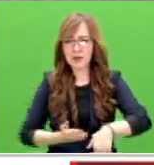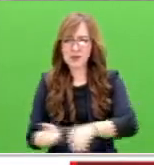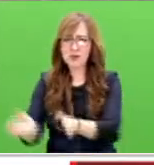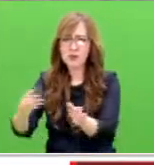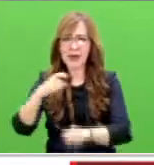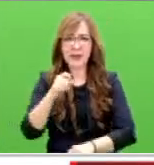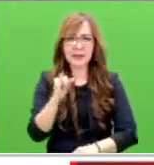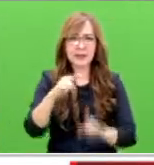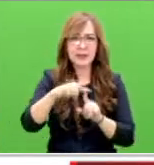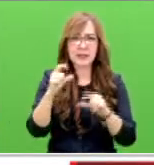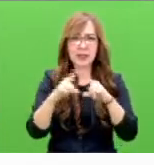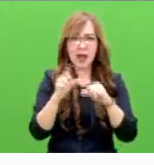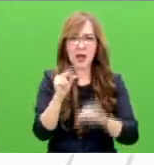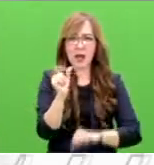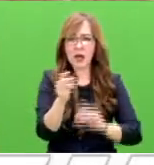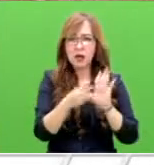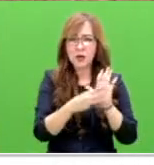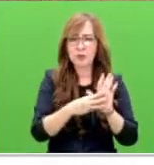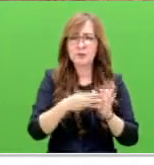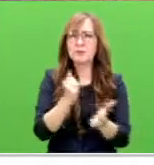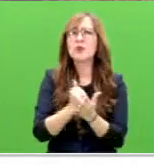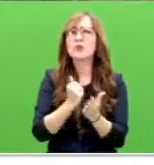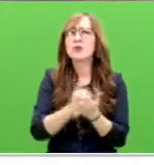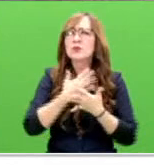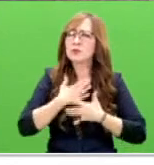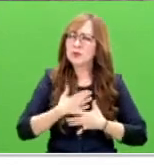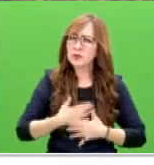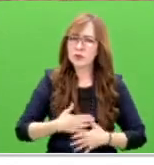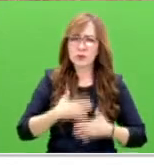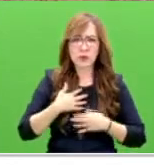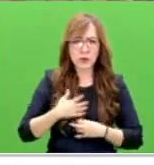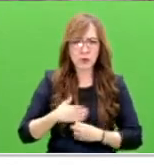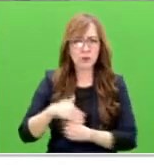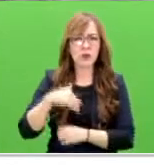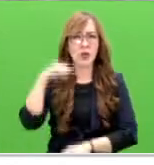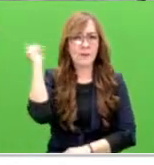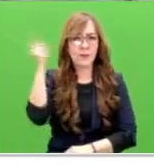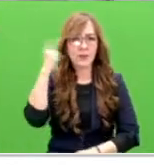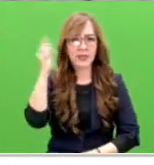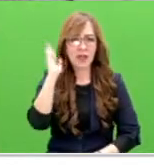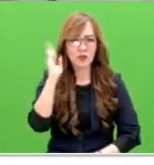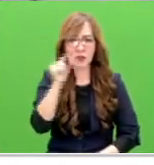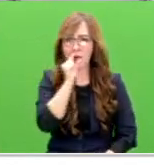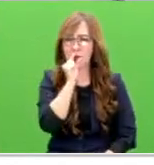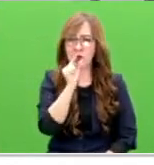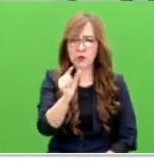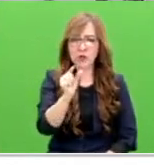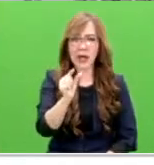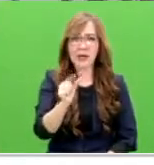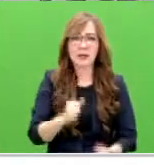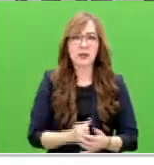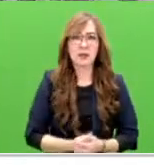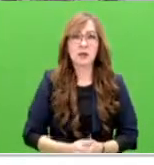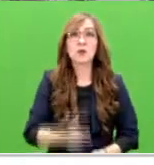ini cukup memprihatinkan. Dan dari pemerintah Jabar pun telah menerapkan atau mengusulkan dengan adanya usulan